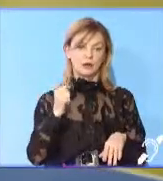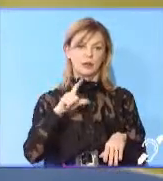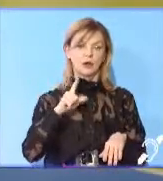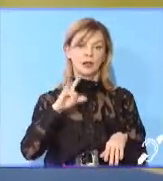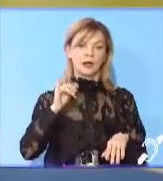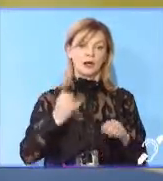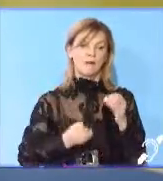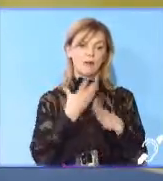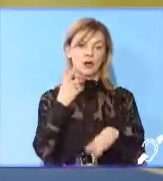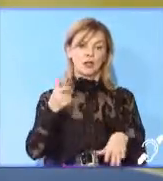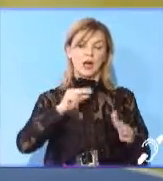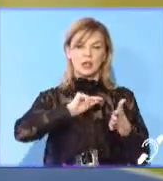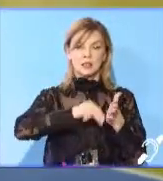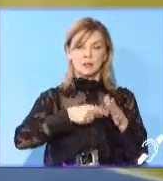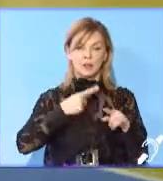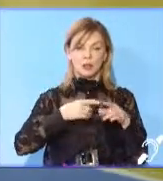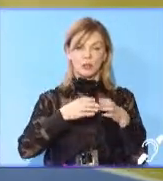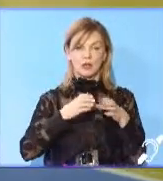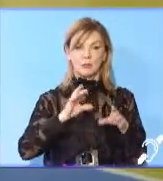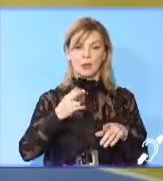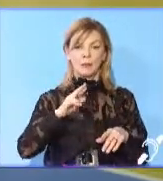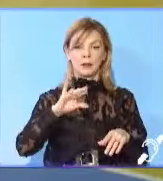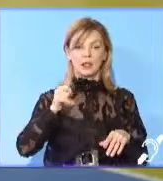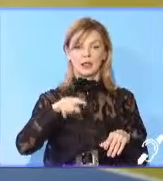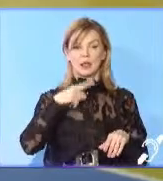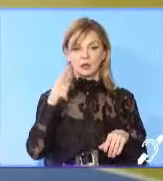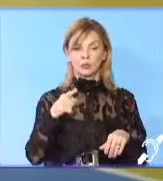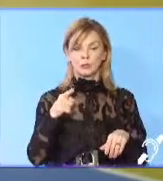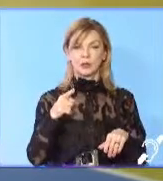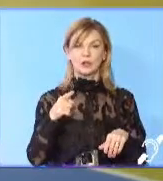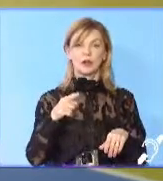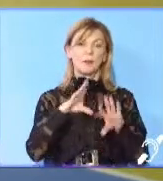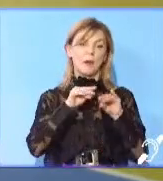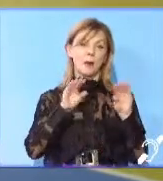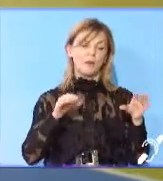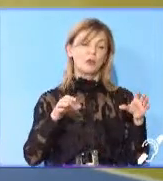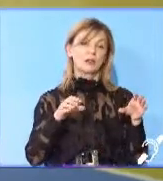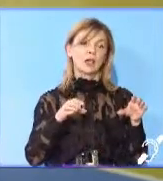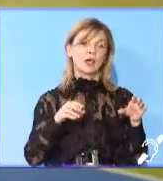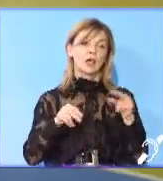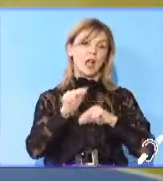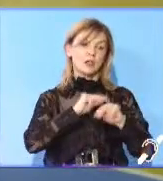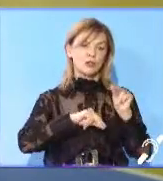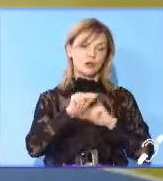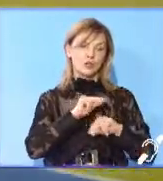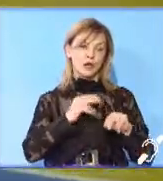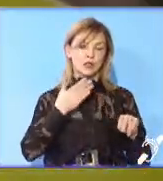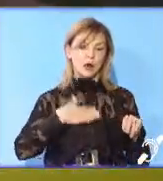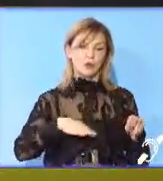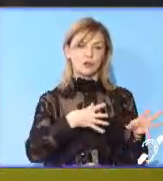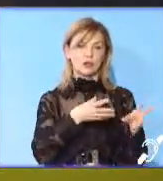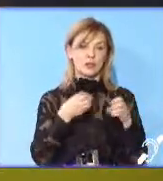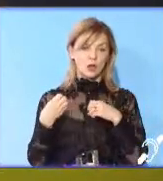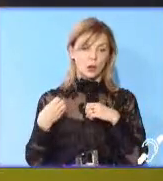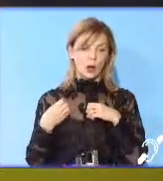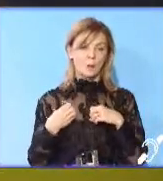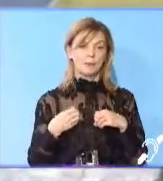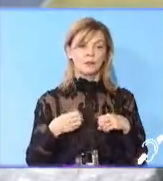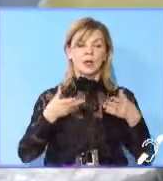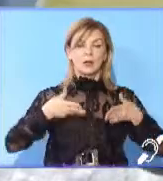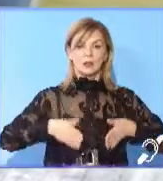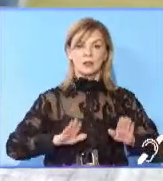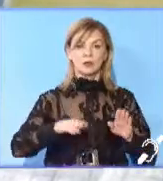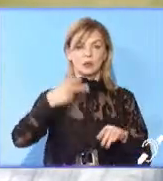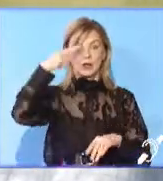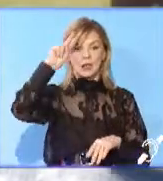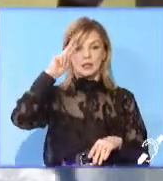Florilor. Ea a semnat cu Dunărea Brăila după ce a fost curtată de CSM București, Rapid, Bistrița și Râmnicu Vâlcea. Născută în